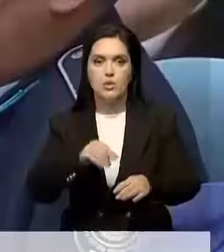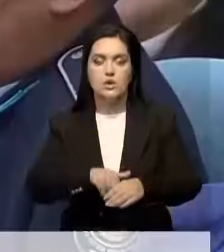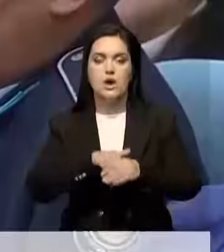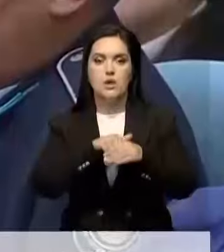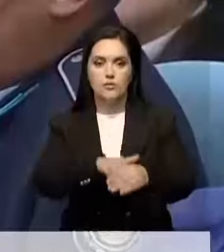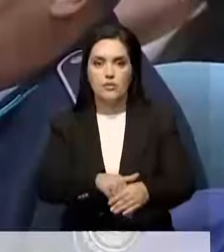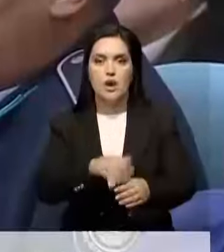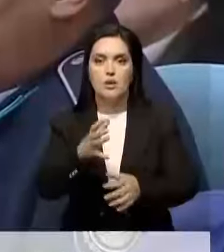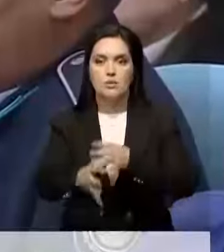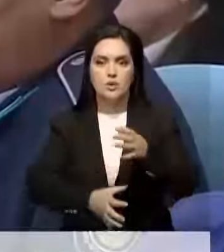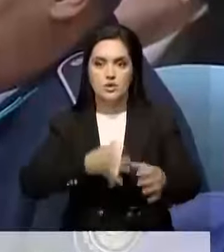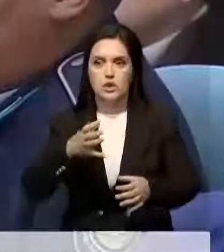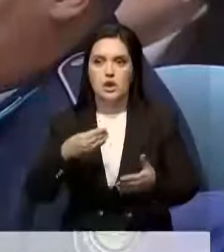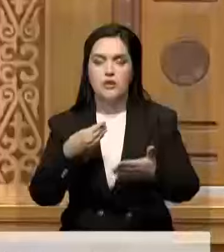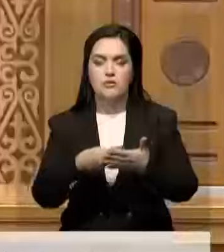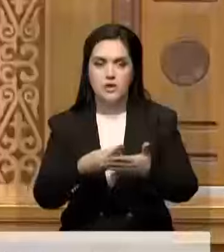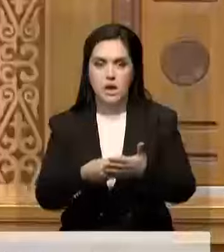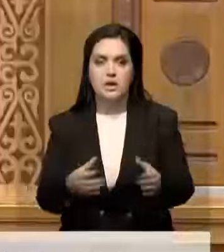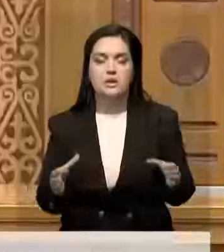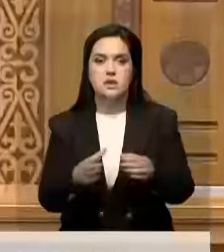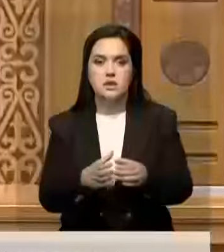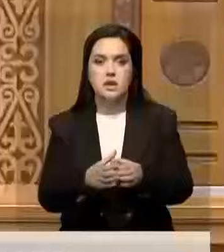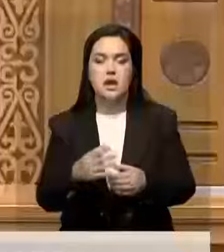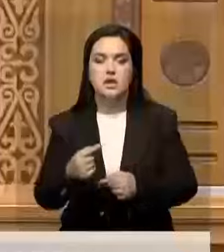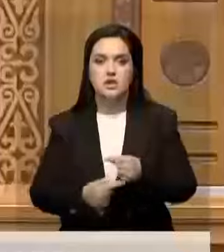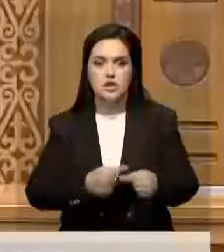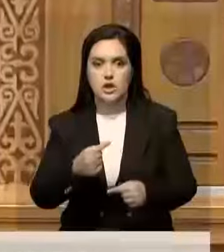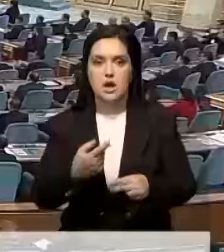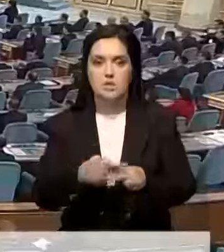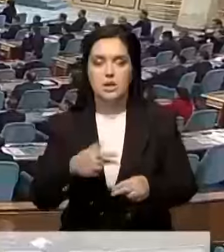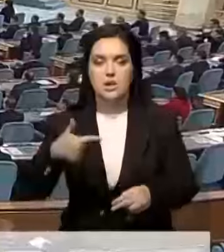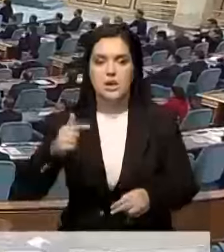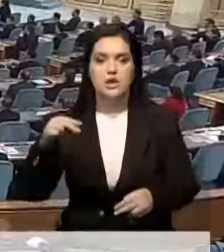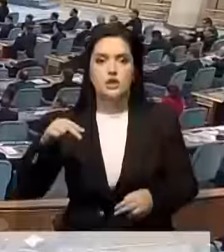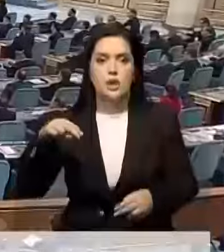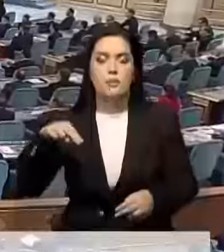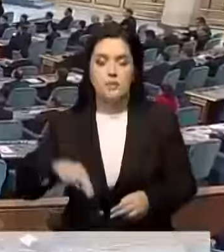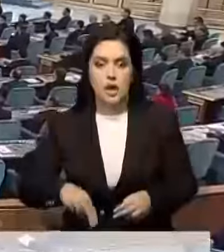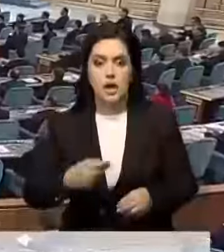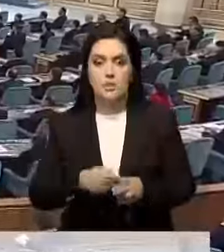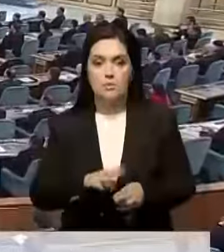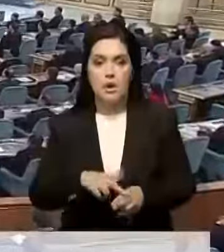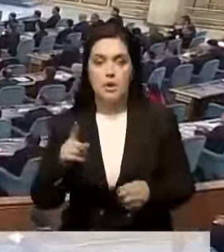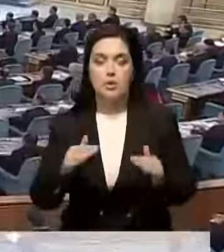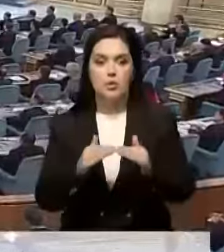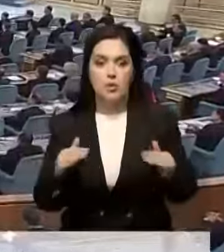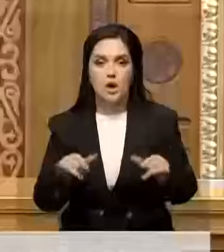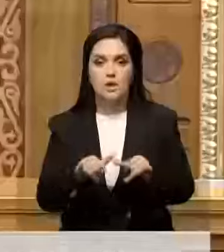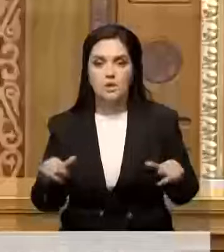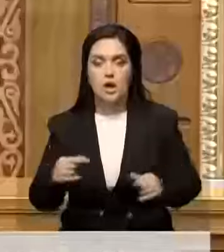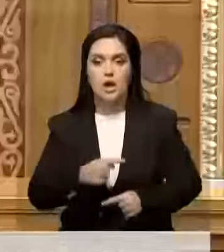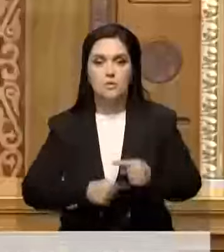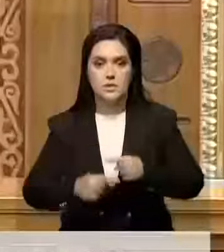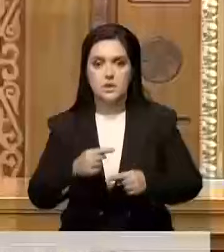профинансированы международными финансовыми организациями через механизм ГЧП. К слову, о частниках. Уровень развития бизнеса —